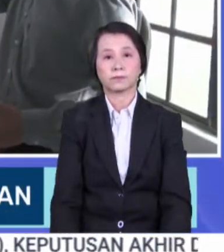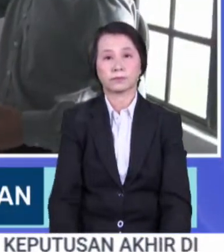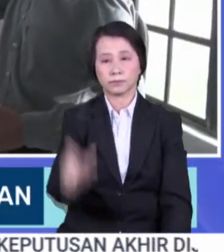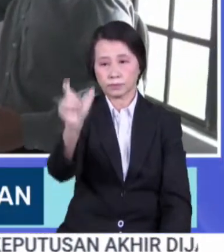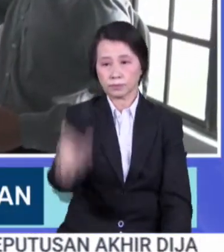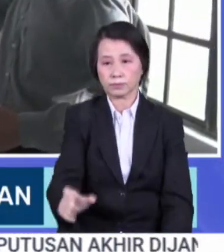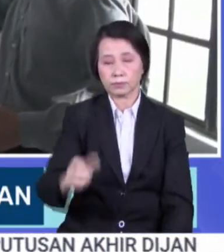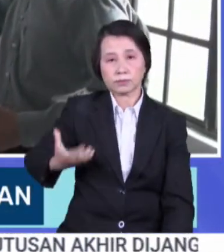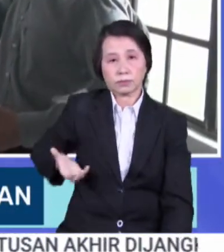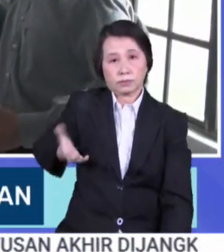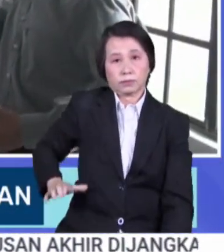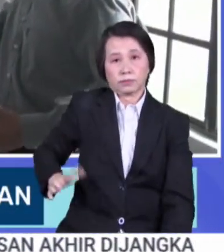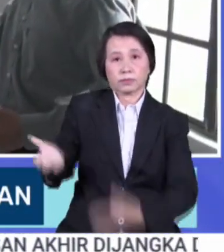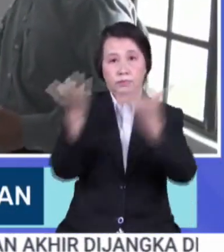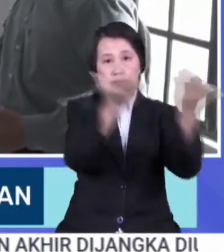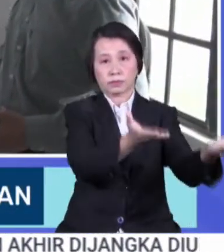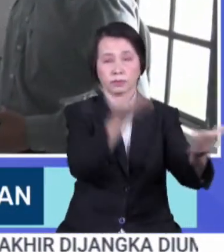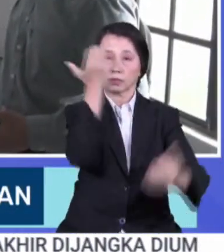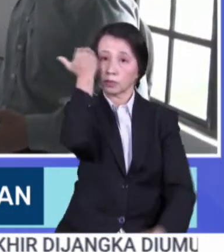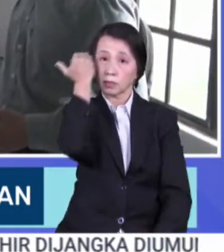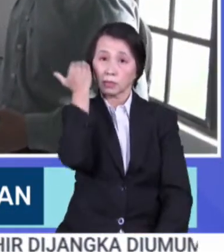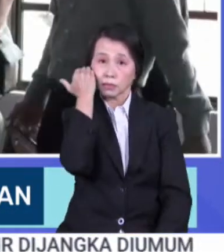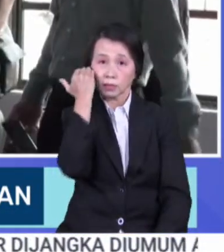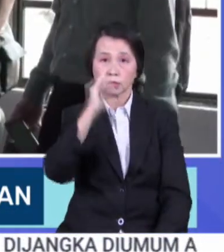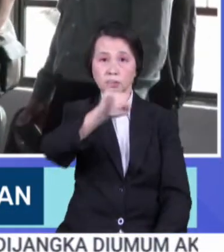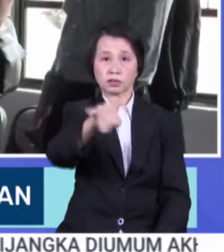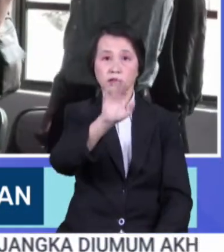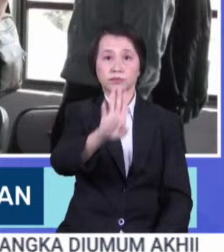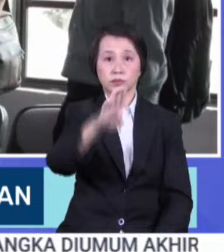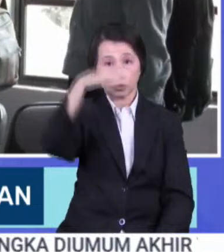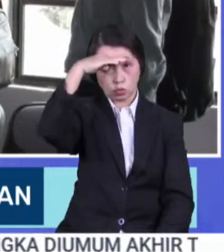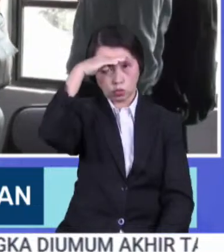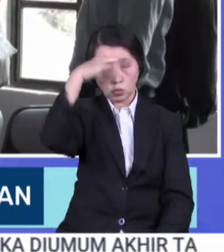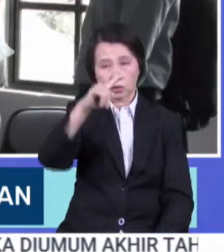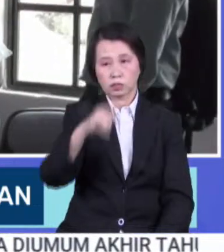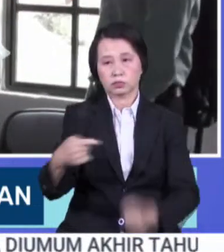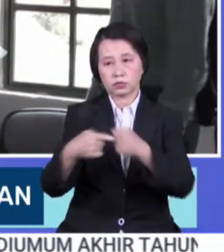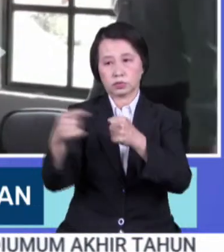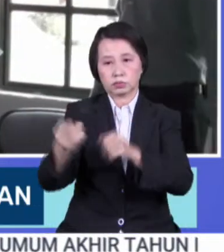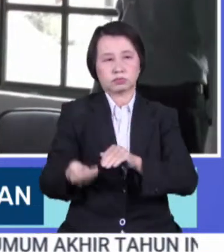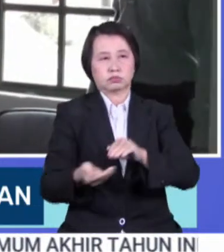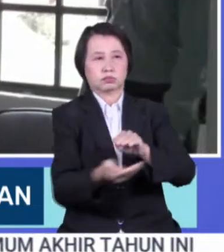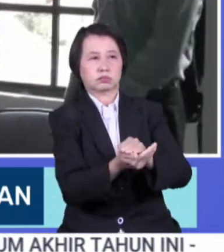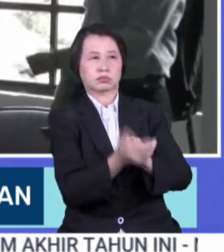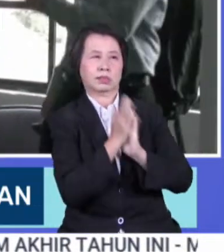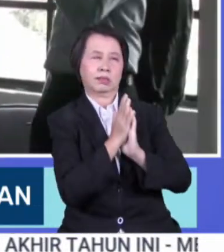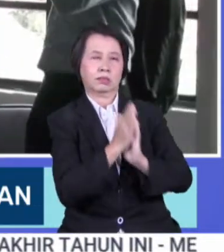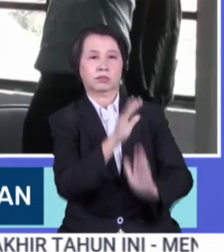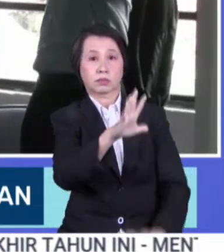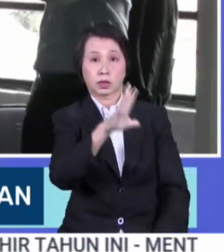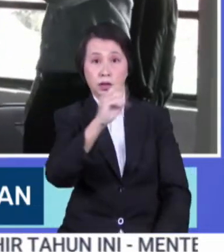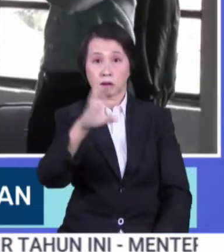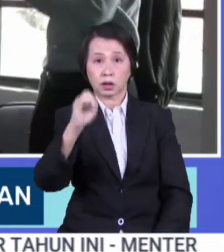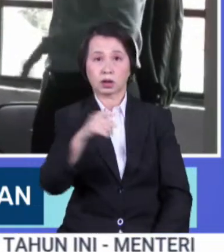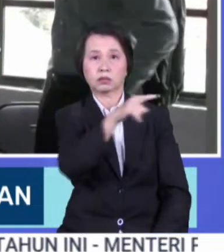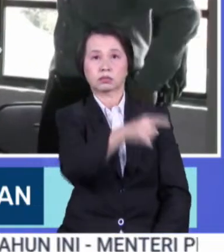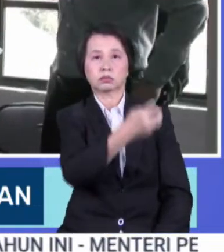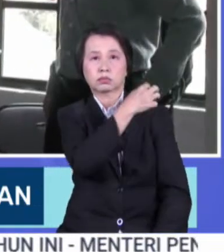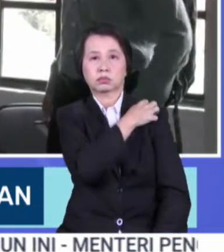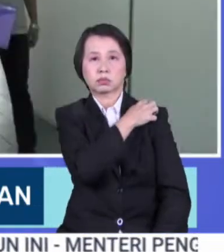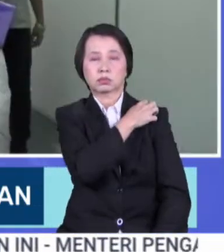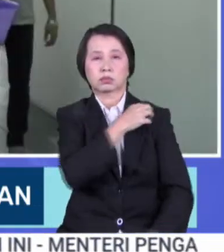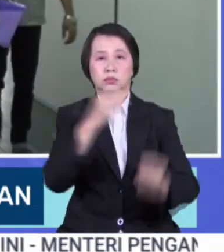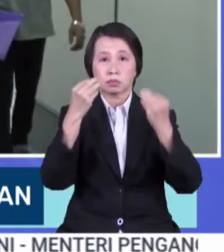Seorang warga Bangladesh dihadapkan ke Mahkamah Session Johor Bahru atas tuduhan memberi suapan RM500 kepada penguatkuasa